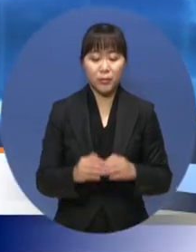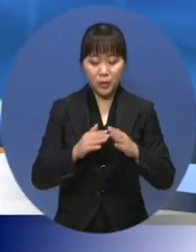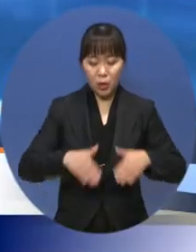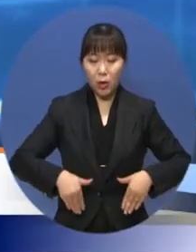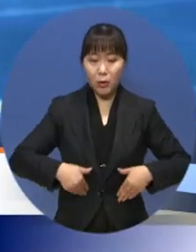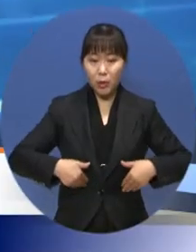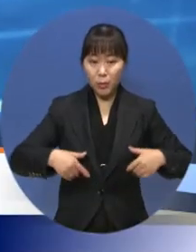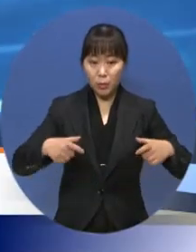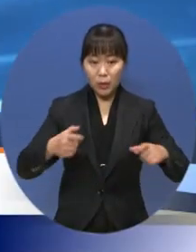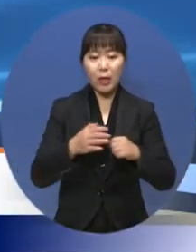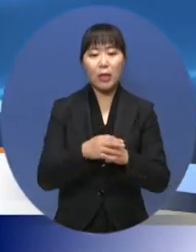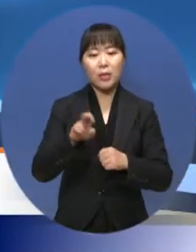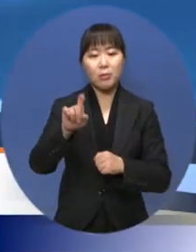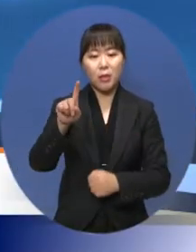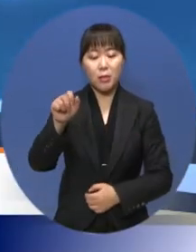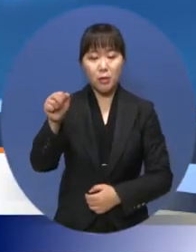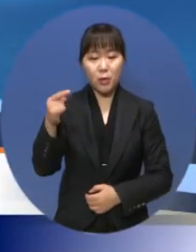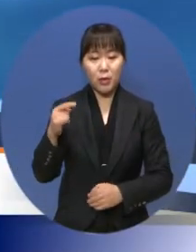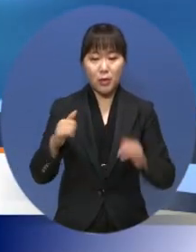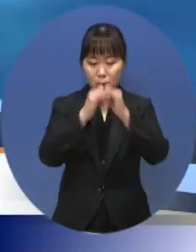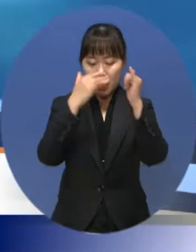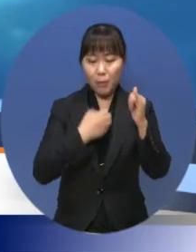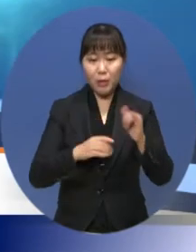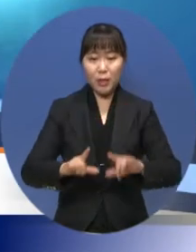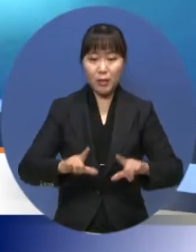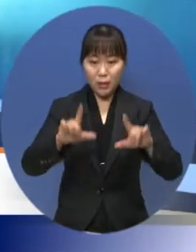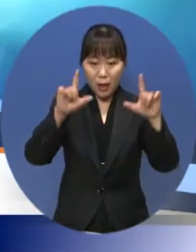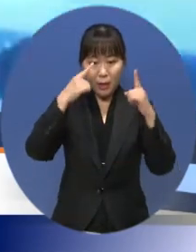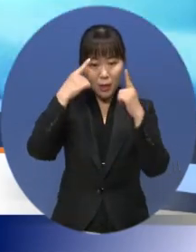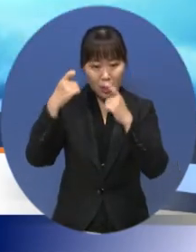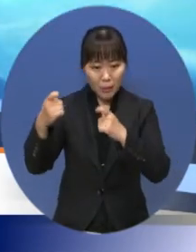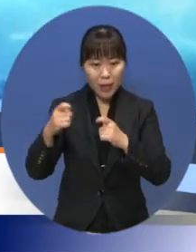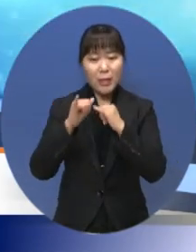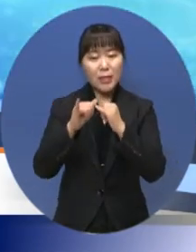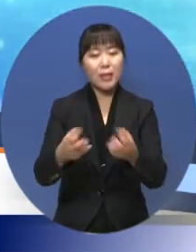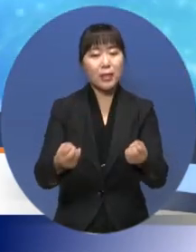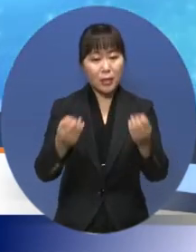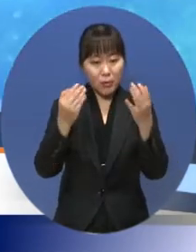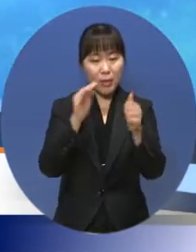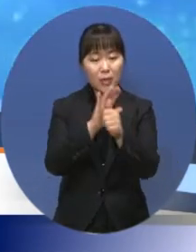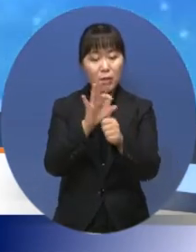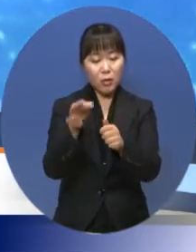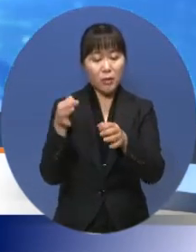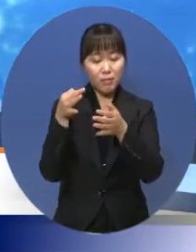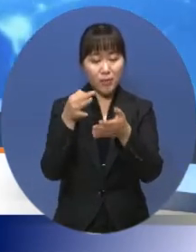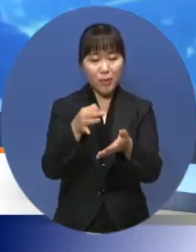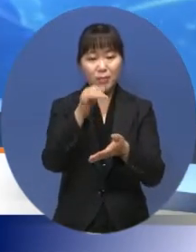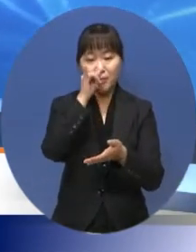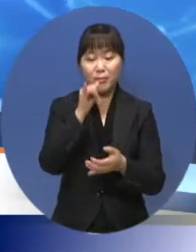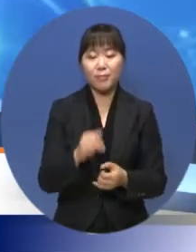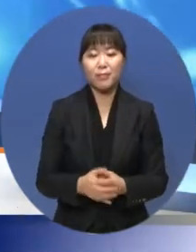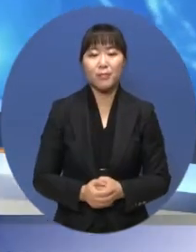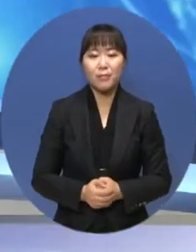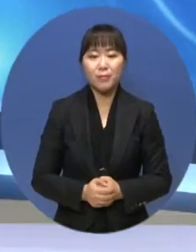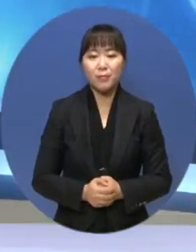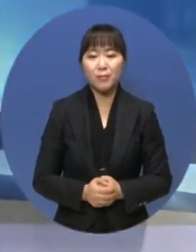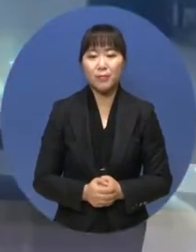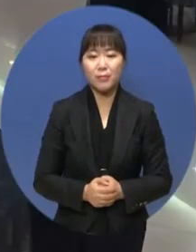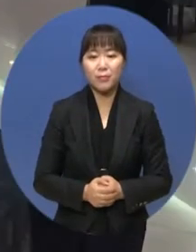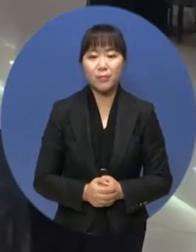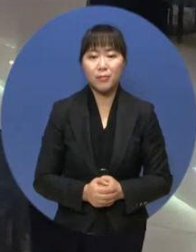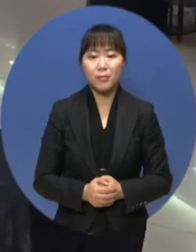전라남도가 제21회 사회복지의 날을 기념하며 시상식과 지원금 전달식을 가졌습니다.